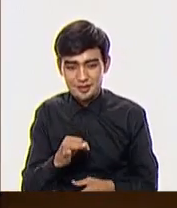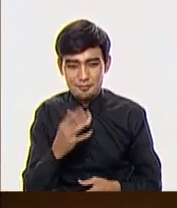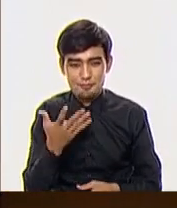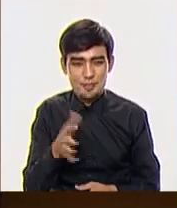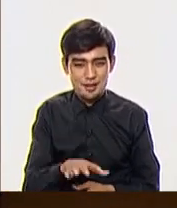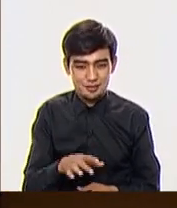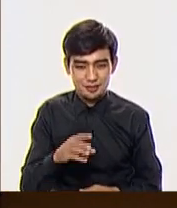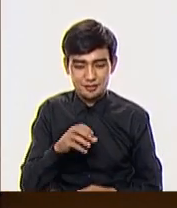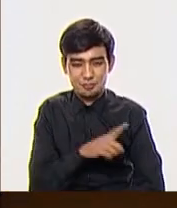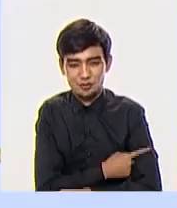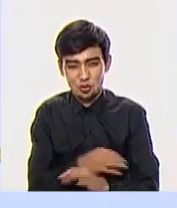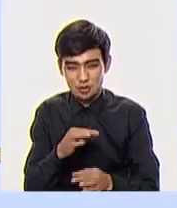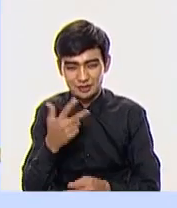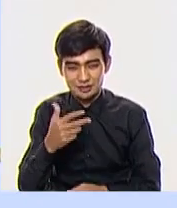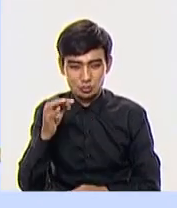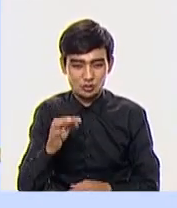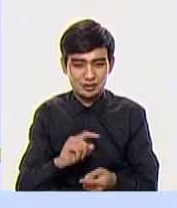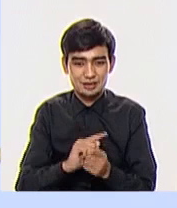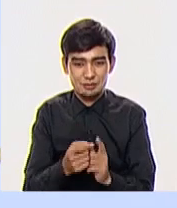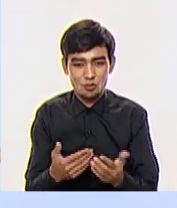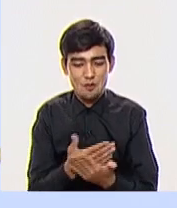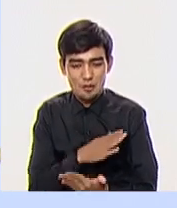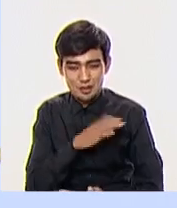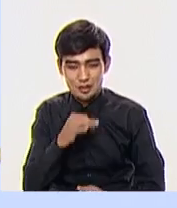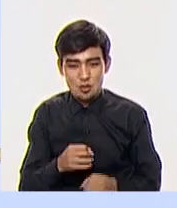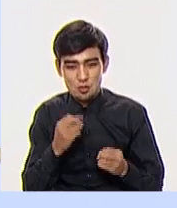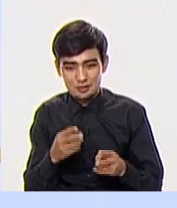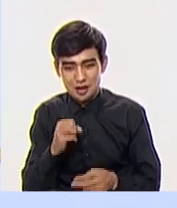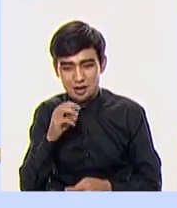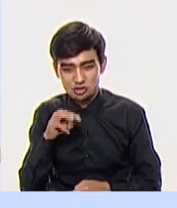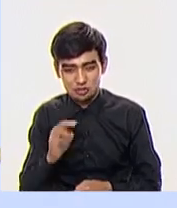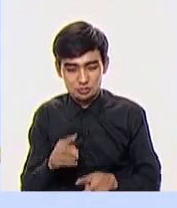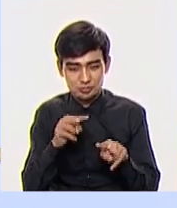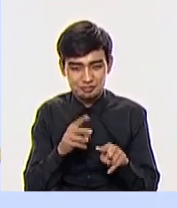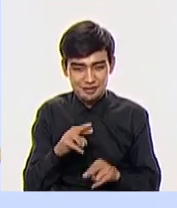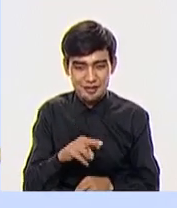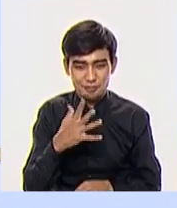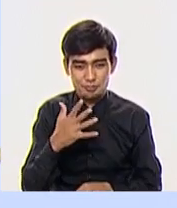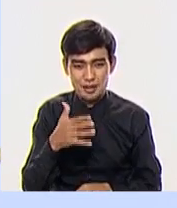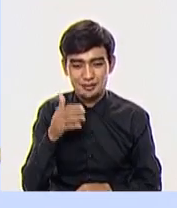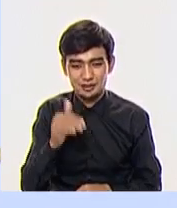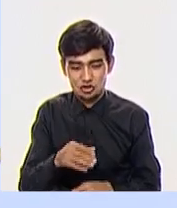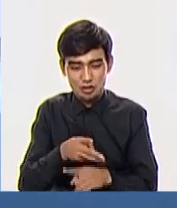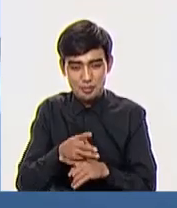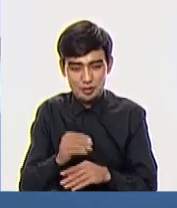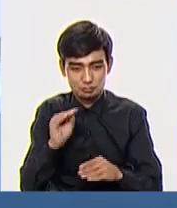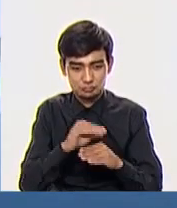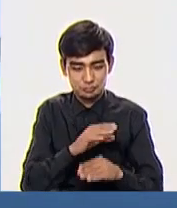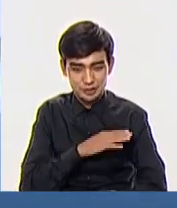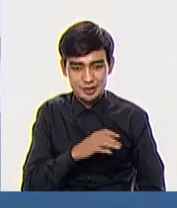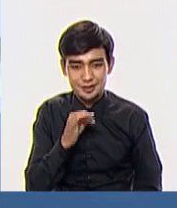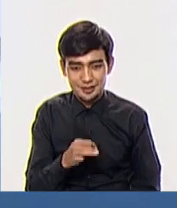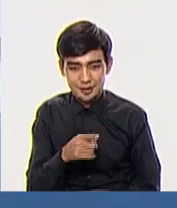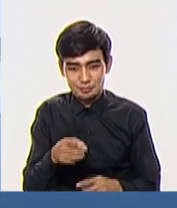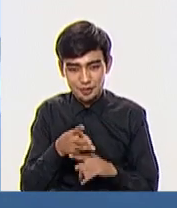қойылған сұрақтардың 30% жаңартылды дейді. Қауіпсіздік пен ашықтықты бақылау үшін 5000-нан астам бейнебақылау камералары пайдаланылды. Енді